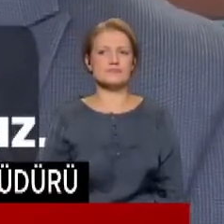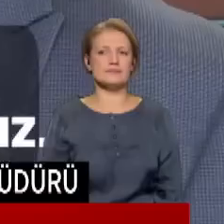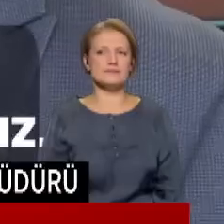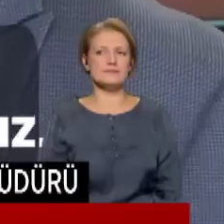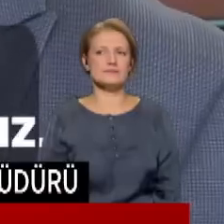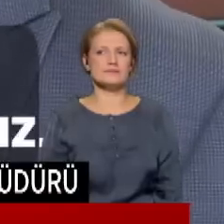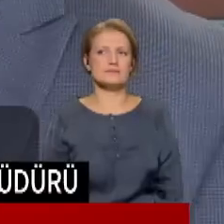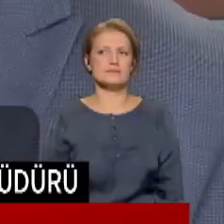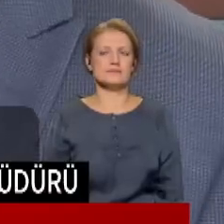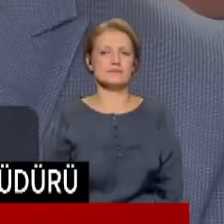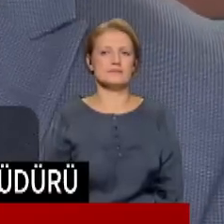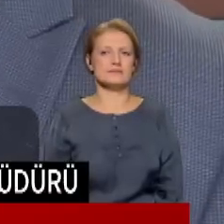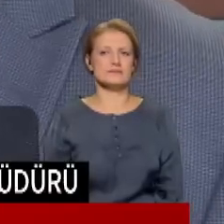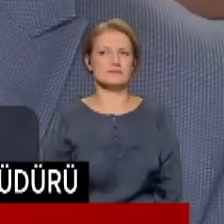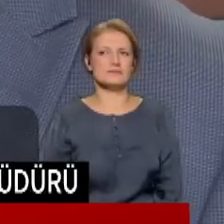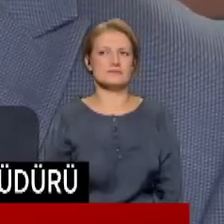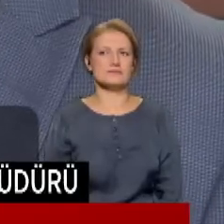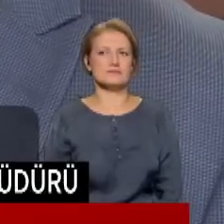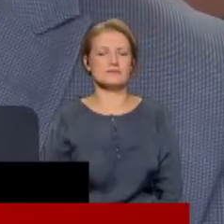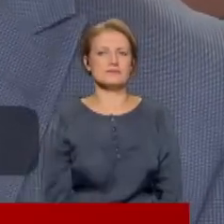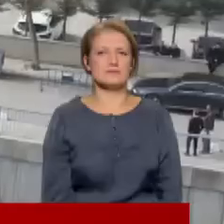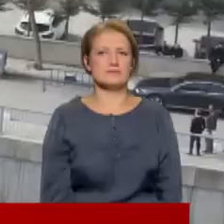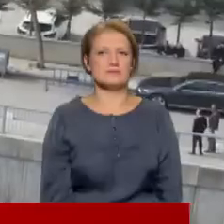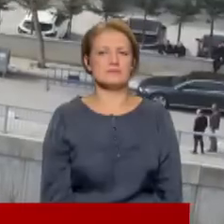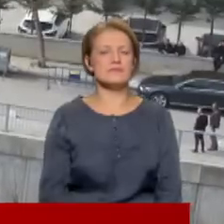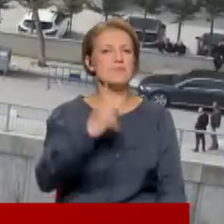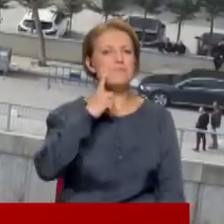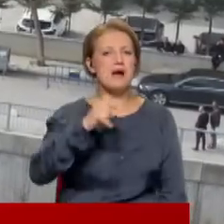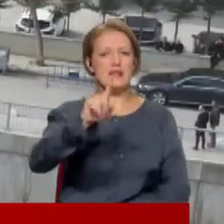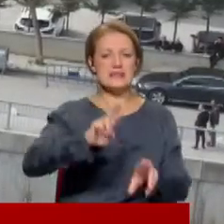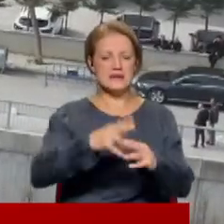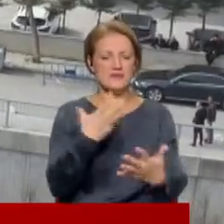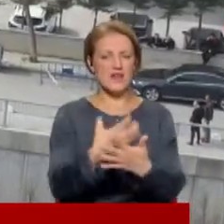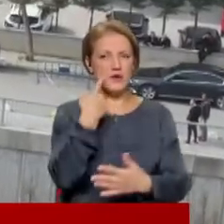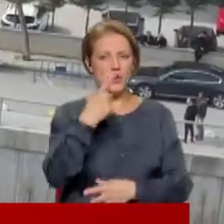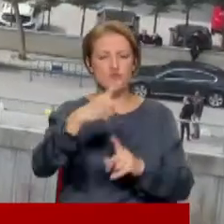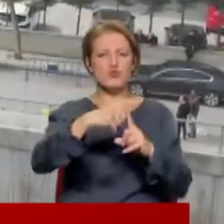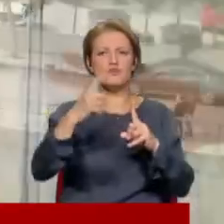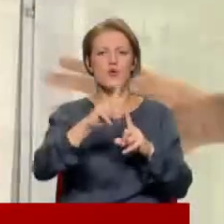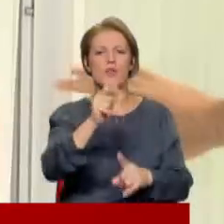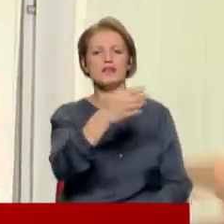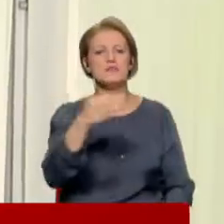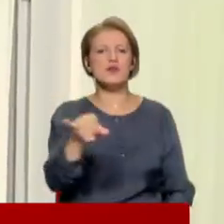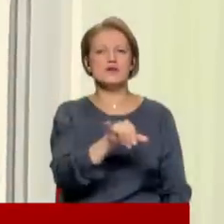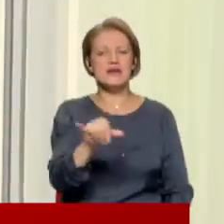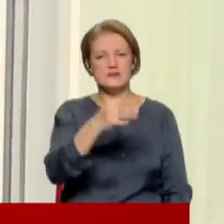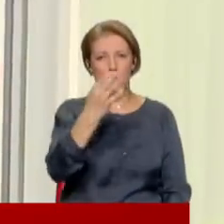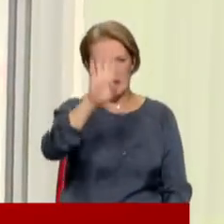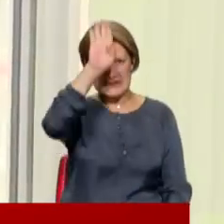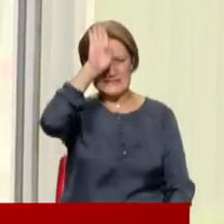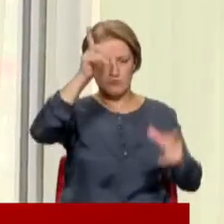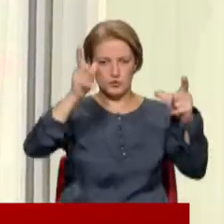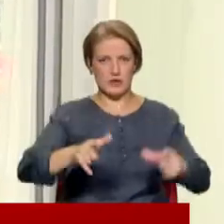daha fazla etkileniyorsunuz. Binanızın kalitesi burada çok etkiliyor. Bakanlık verilerine göre nüfusu 16 milyona yaklaşan